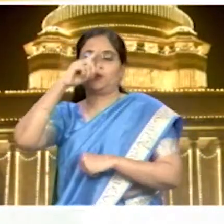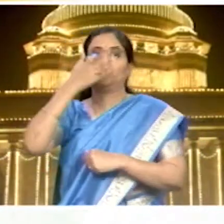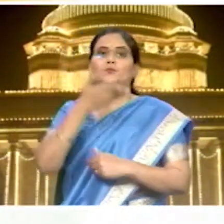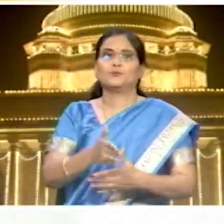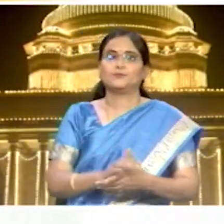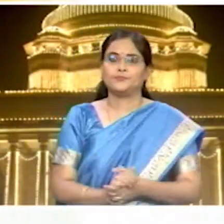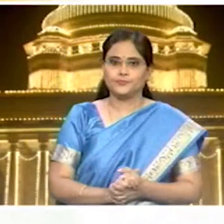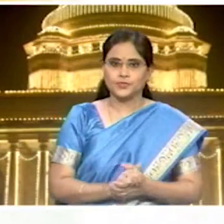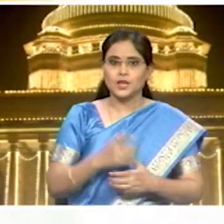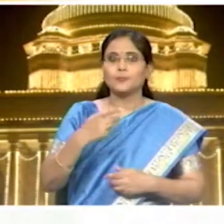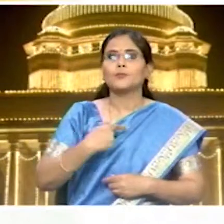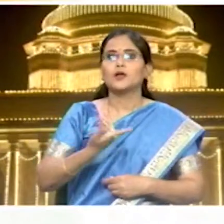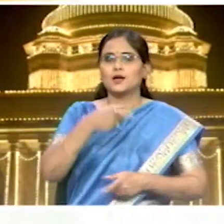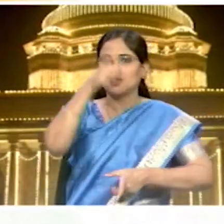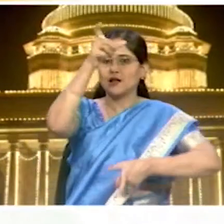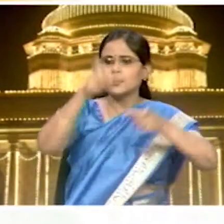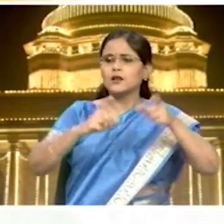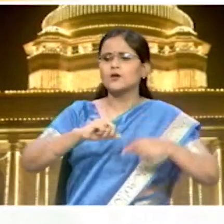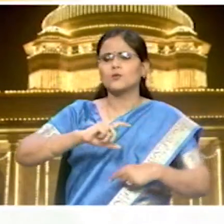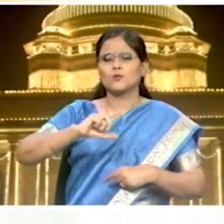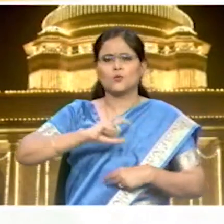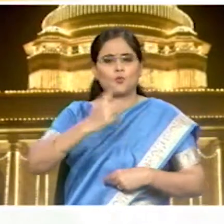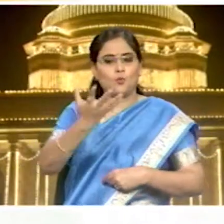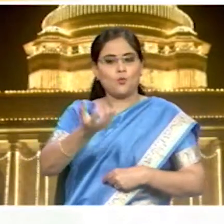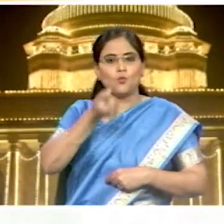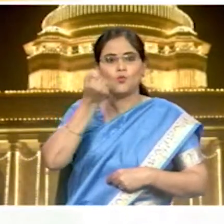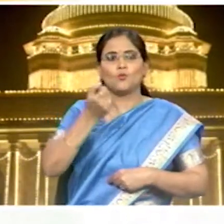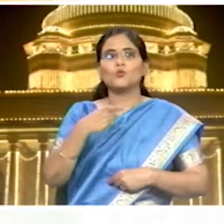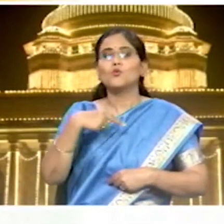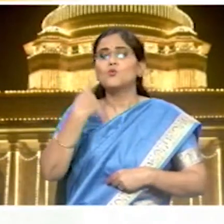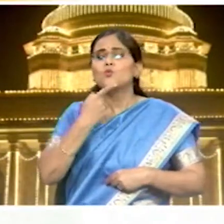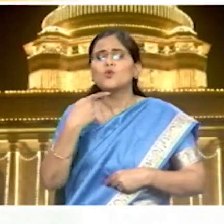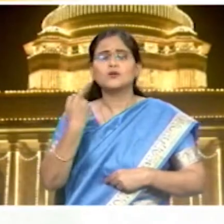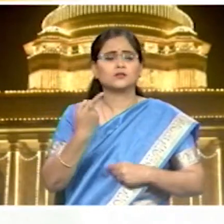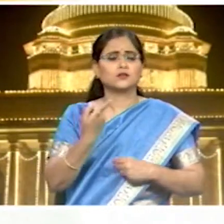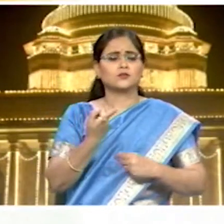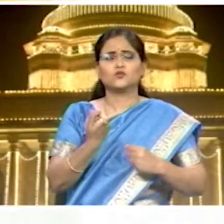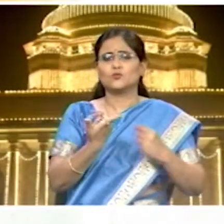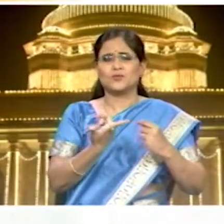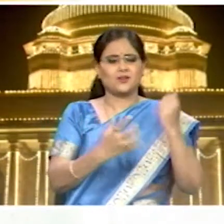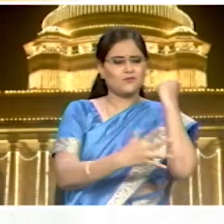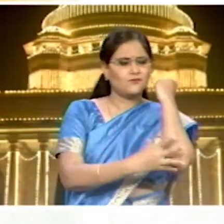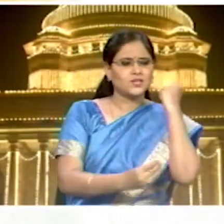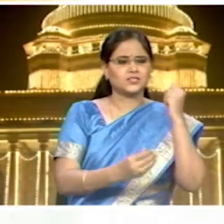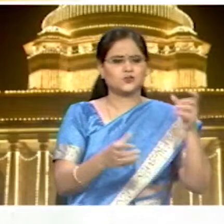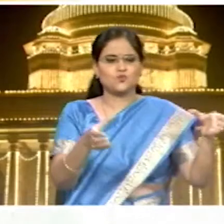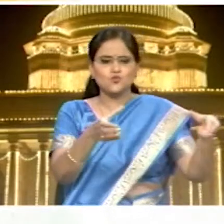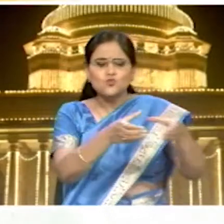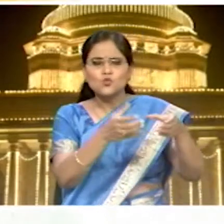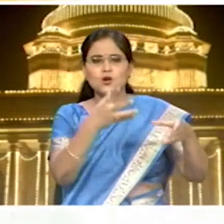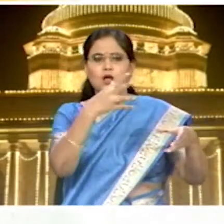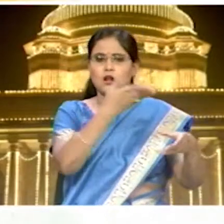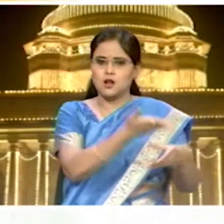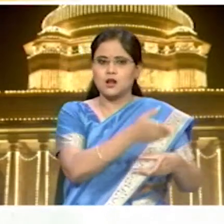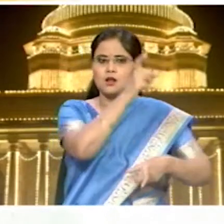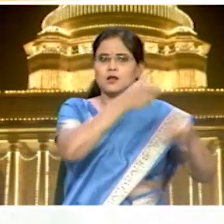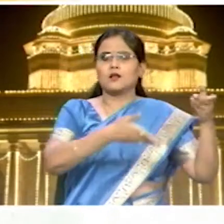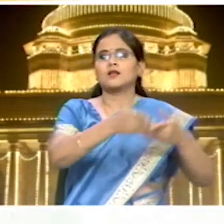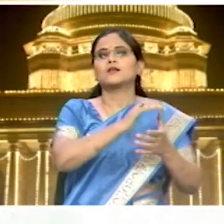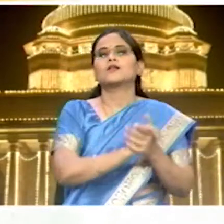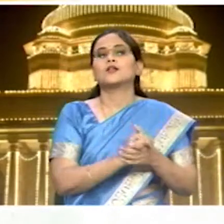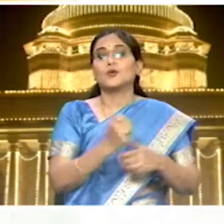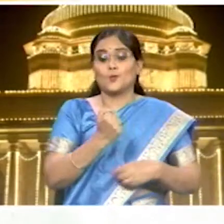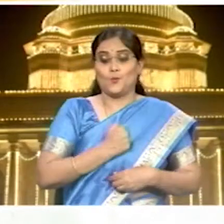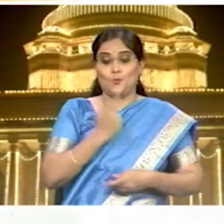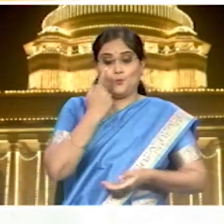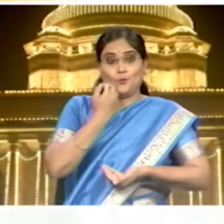से विजेता समाज के वंचित वर्गों में से आते हैं। हमारी बेटियां फाइटर पायलट